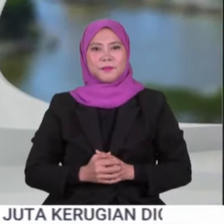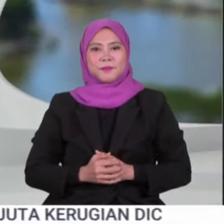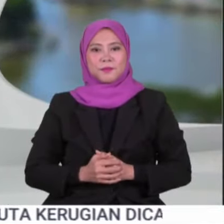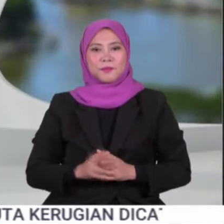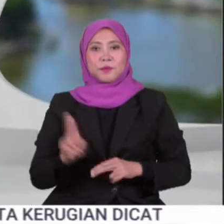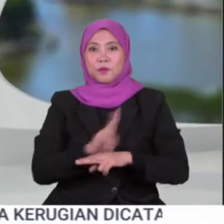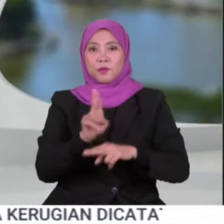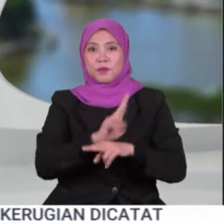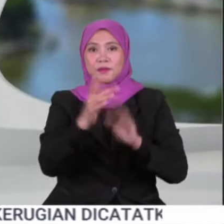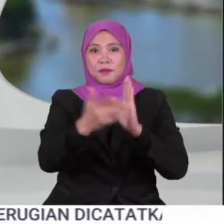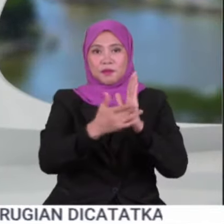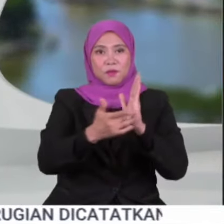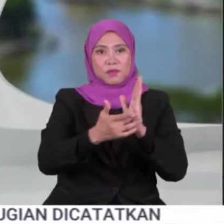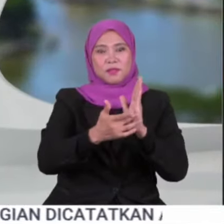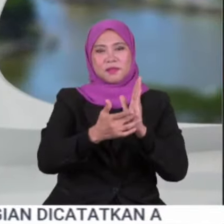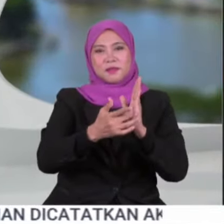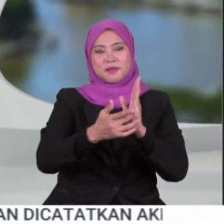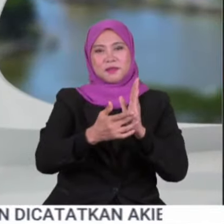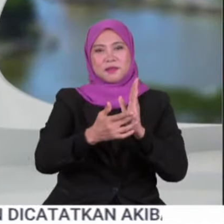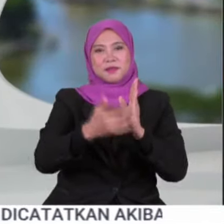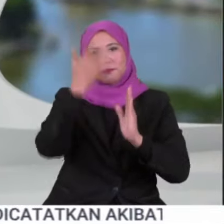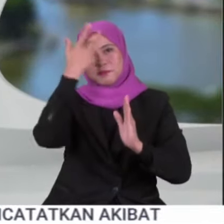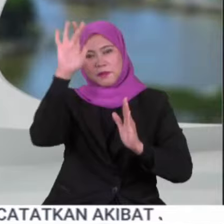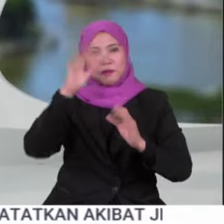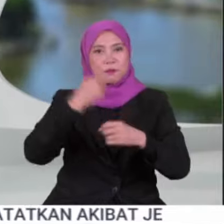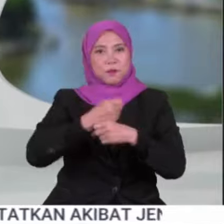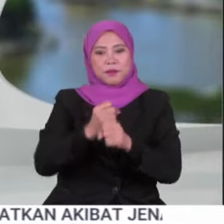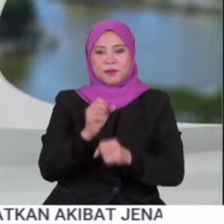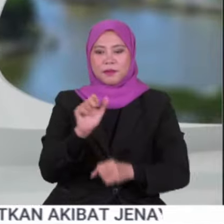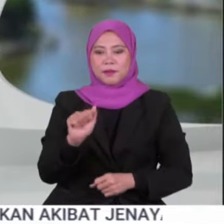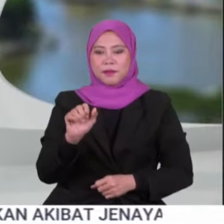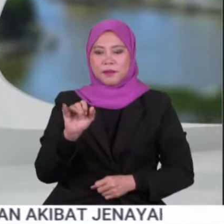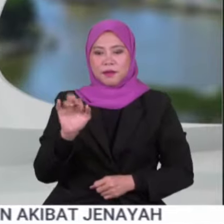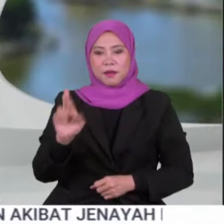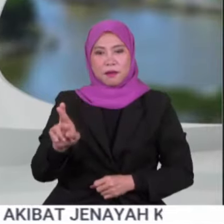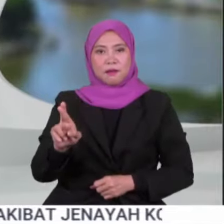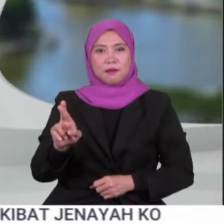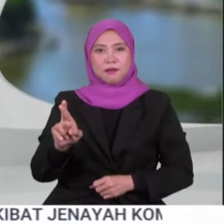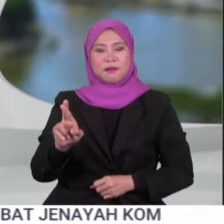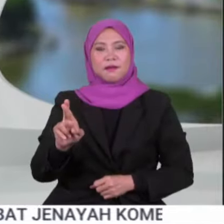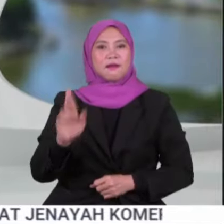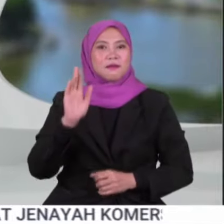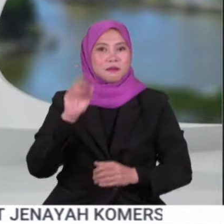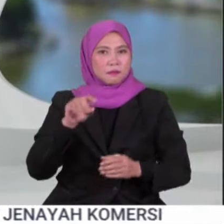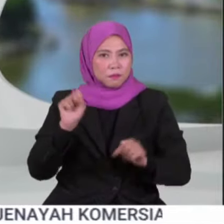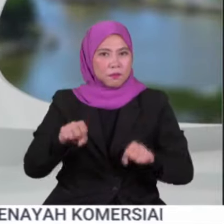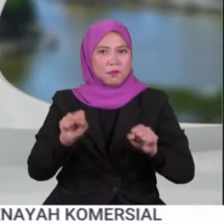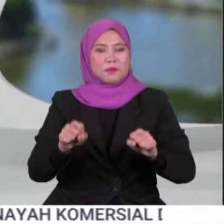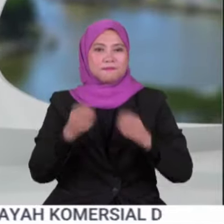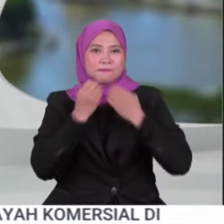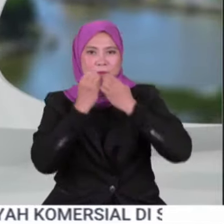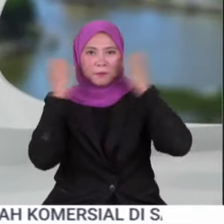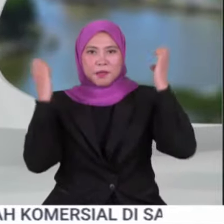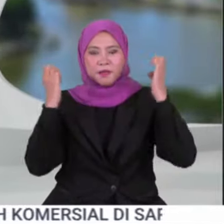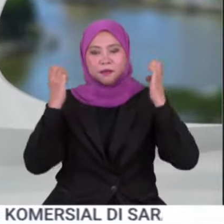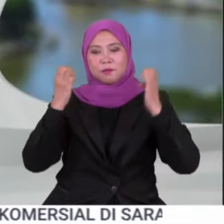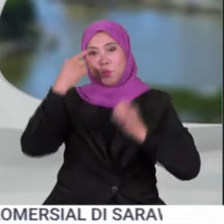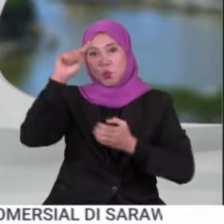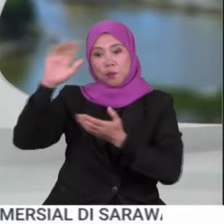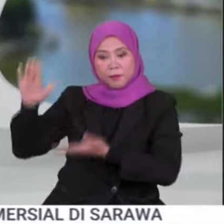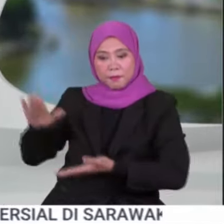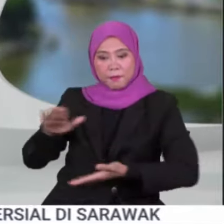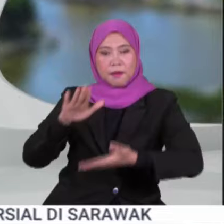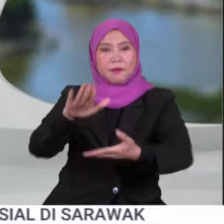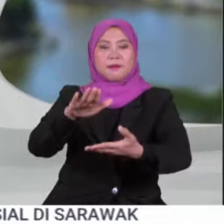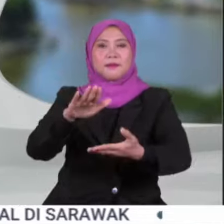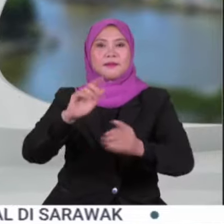Saudara, penggunaan teknologi kecerdasan buatan atau AI dalam industri media dijangka akan meningkatkan kecekapan penyampaian,